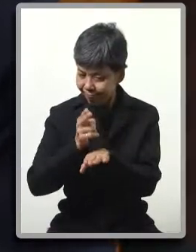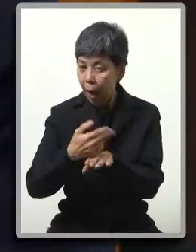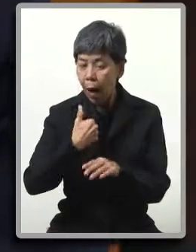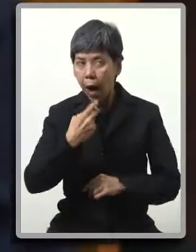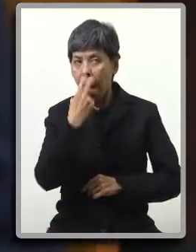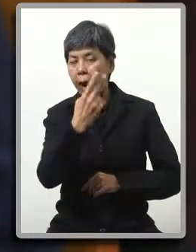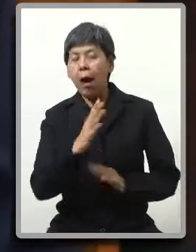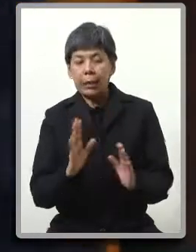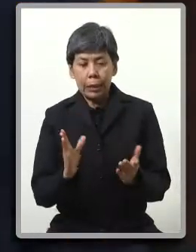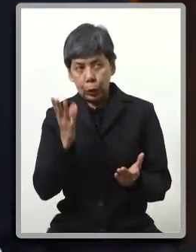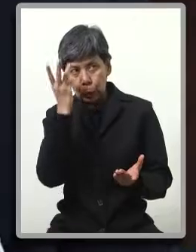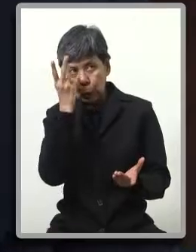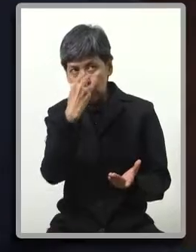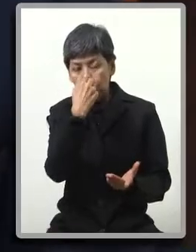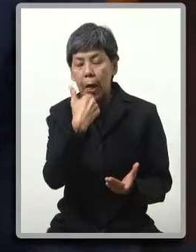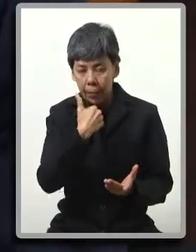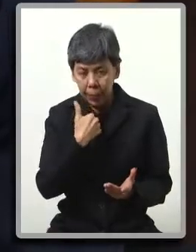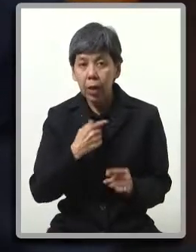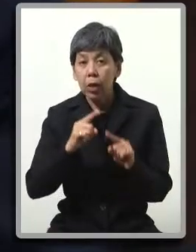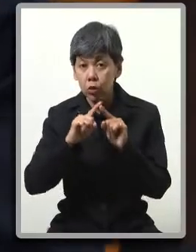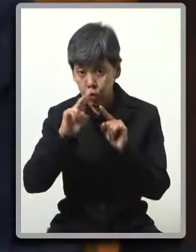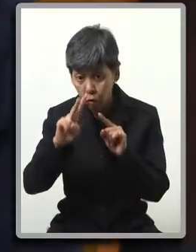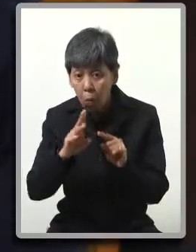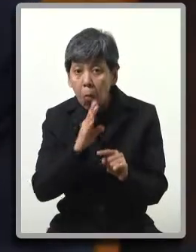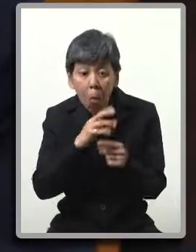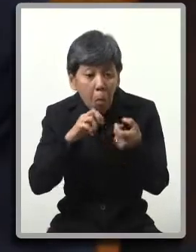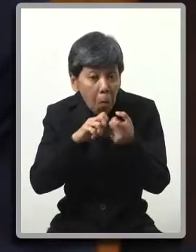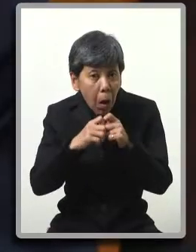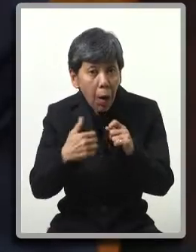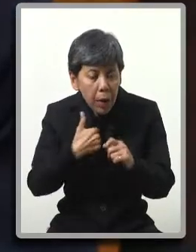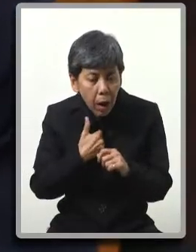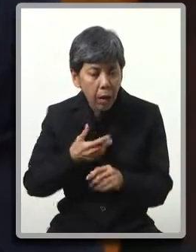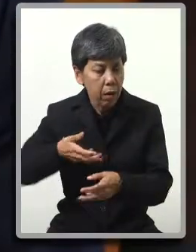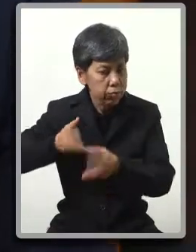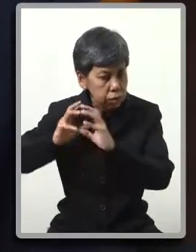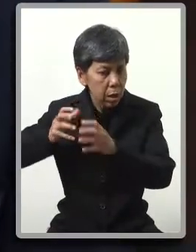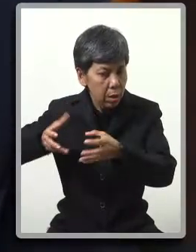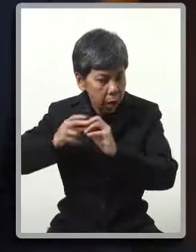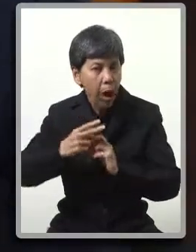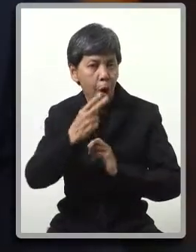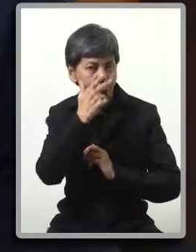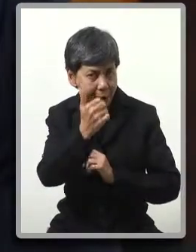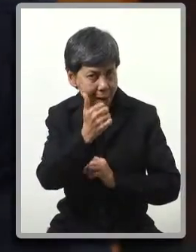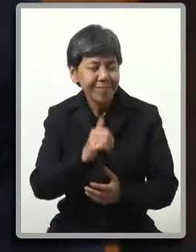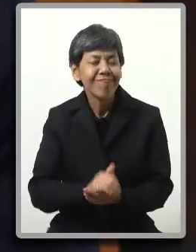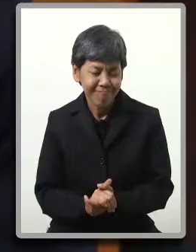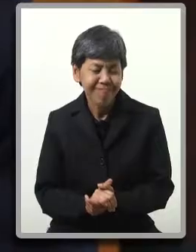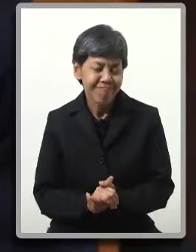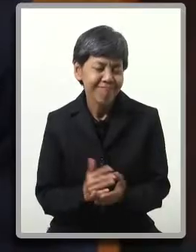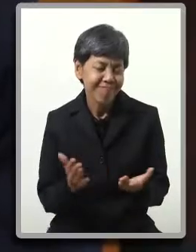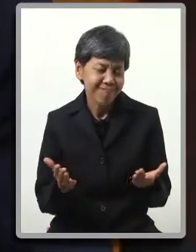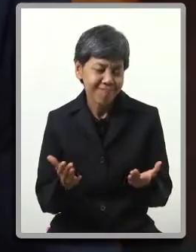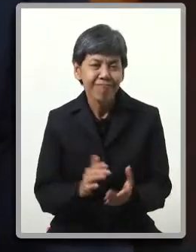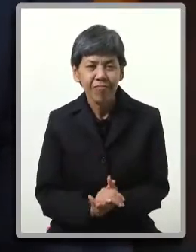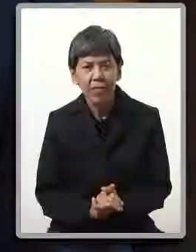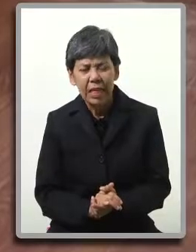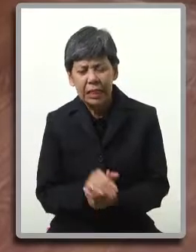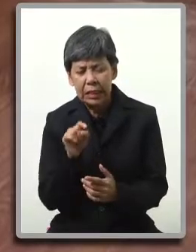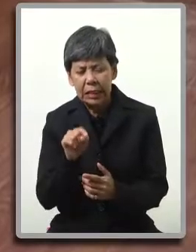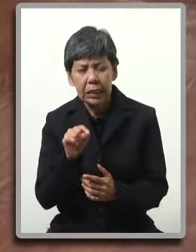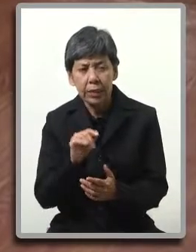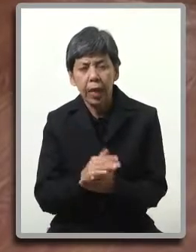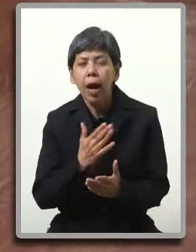ล้องแล้วนะ คุ ณจะทำอะไรแต่ผมไม่เห็นนะสองถ้าเกิดอะไรขึ้นกลับมาดูได้เลยว่าของจริงของไม่จริงเถียงกันไม่